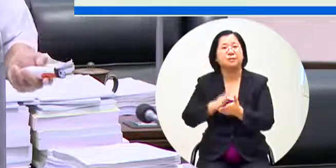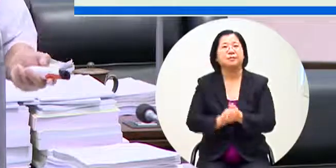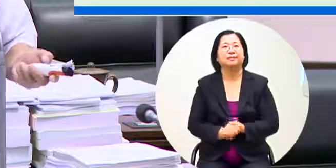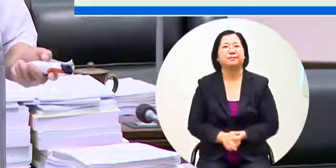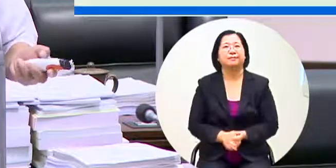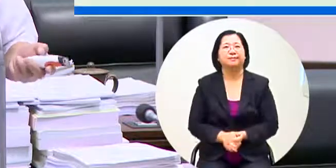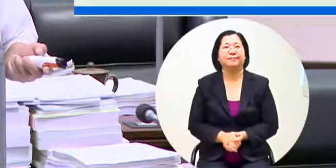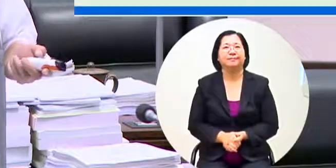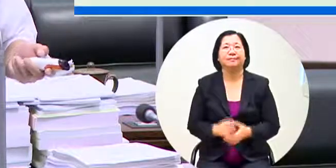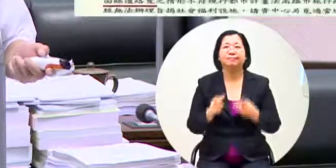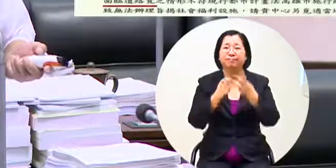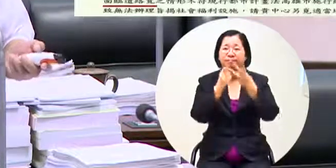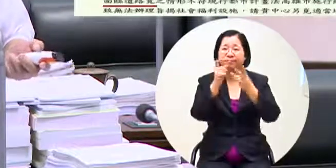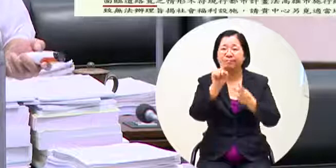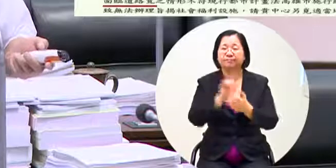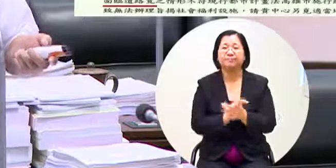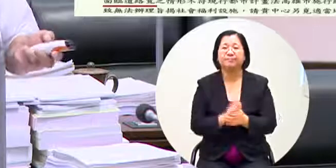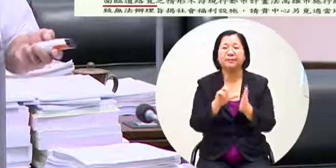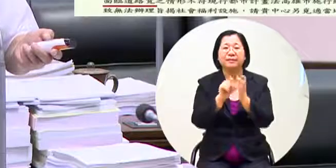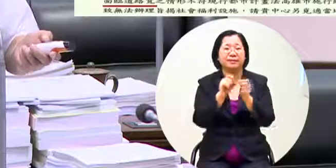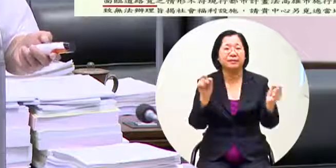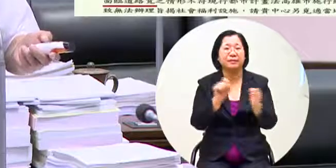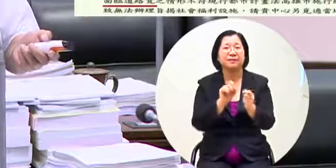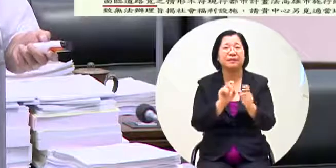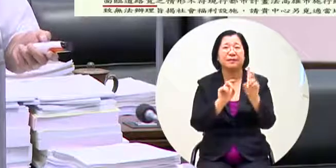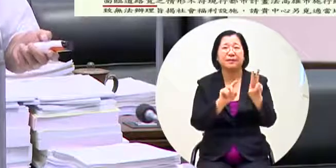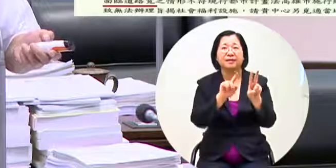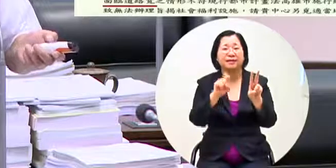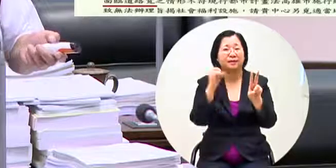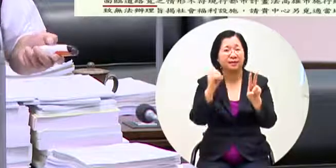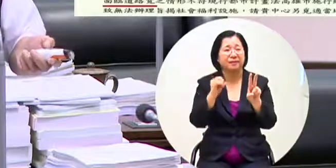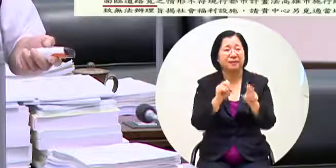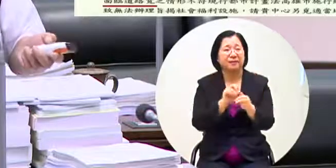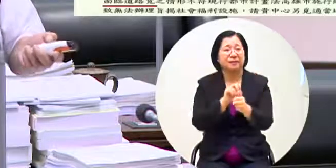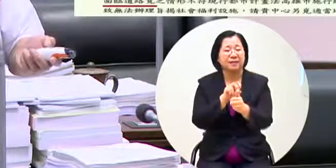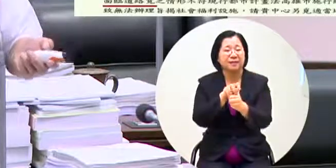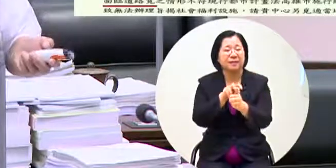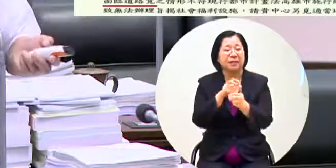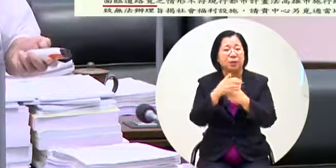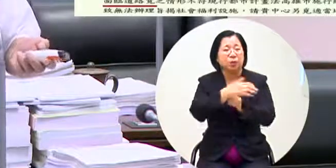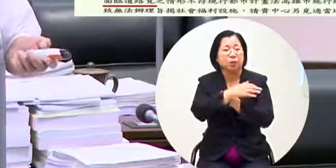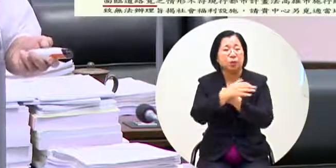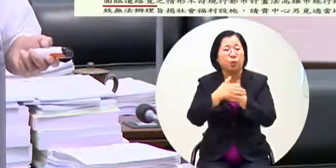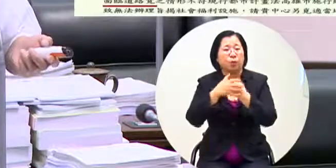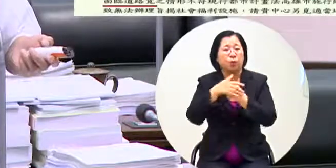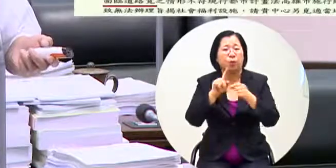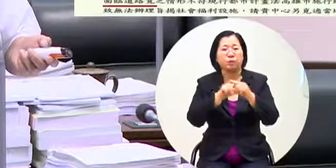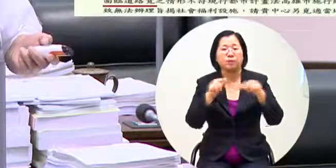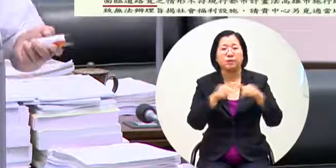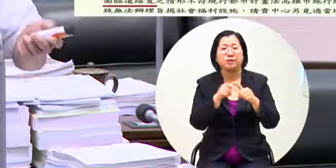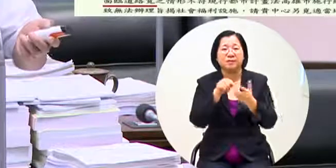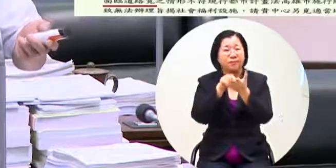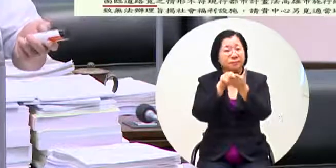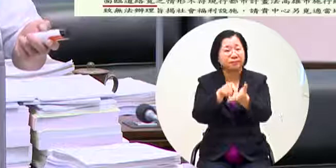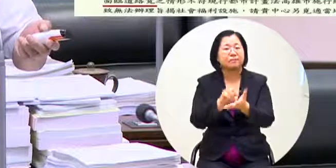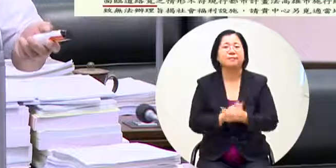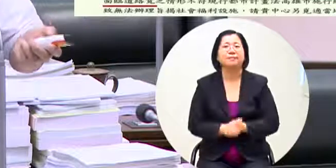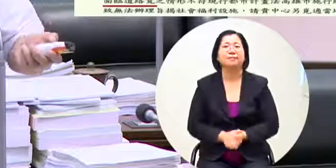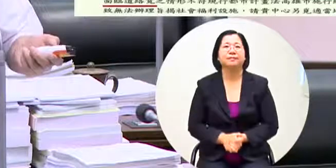照2.0养护中心的这个申请吼，我想咱诶这个啊